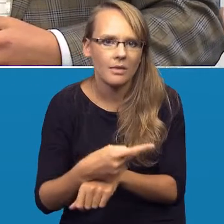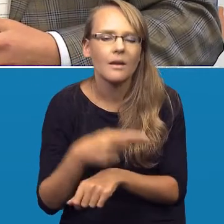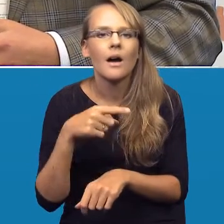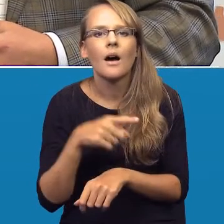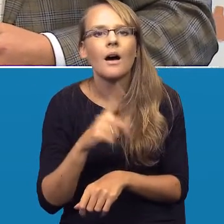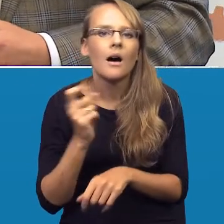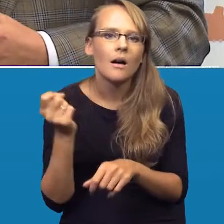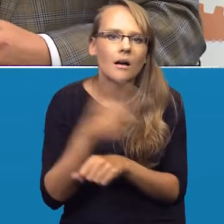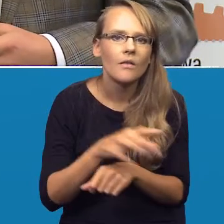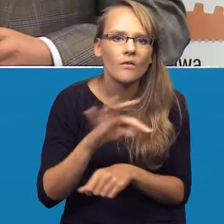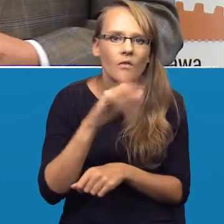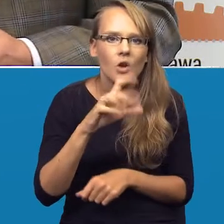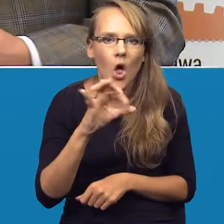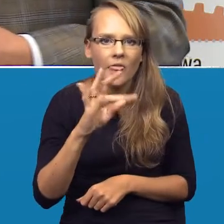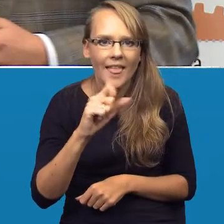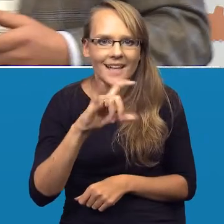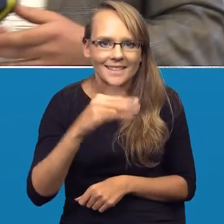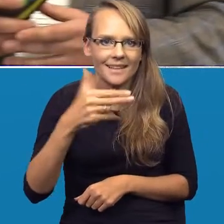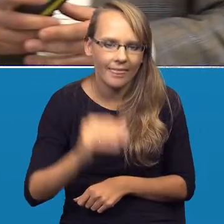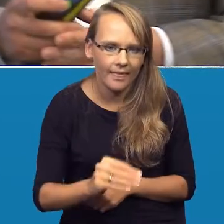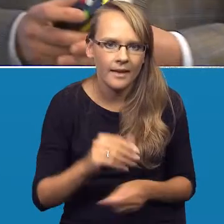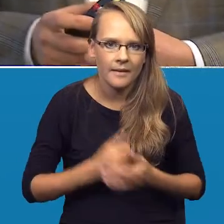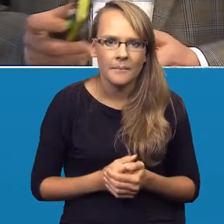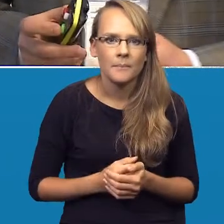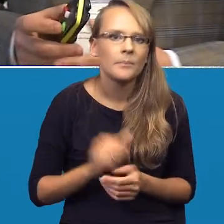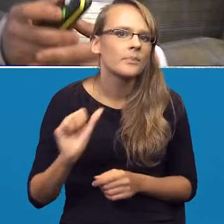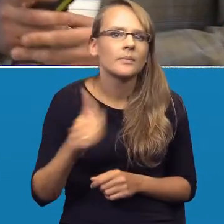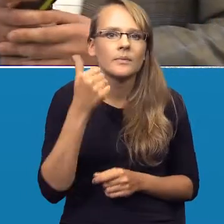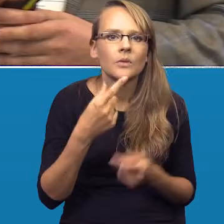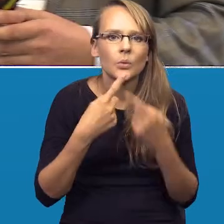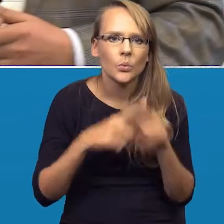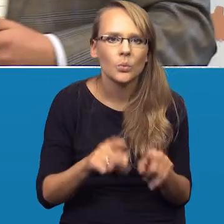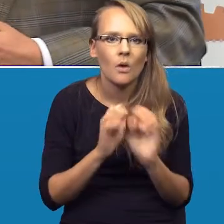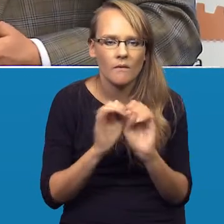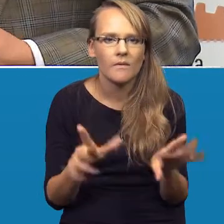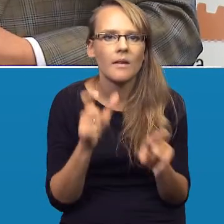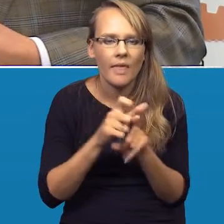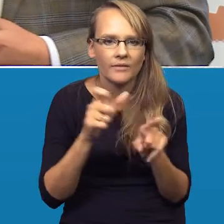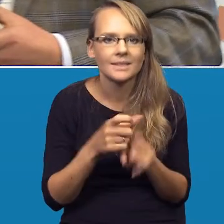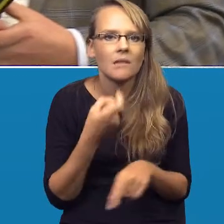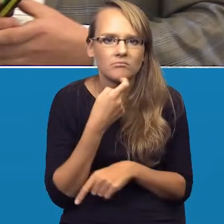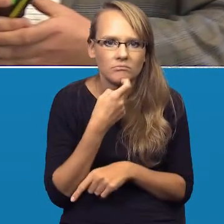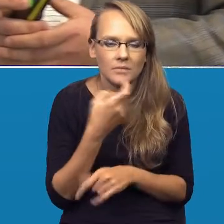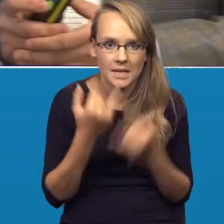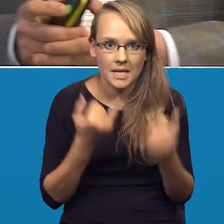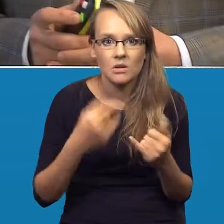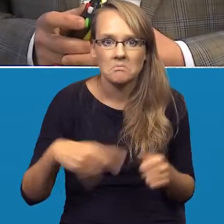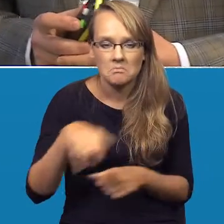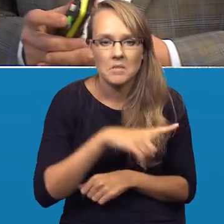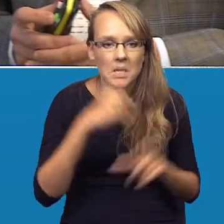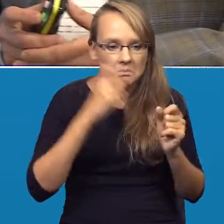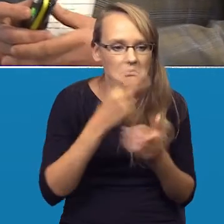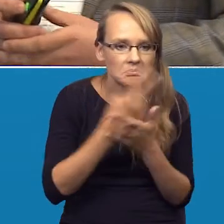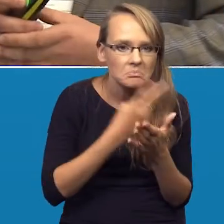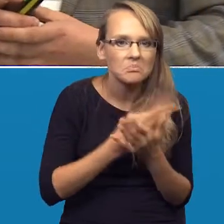odpadów flotacyjnych. I najpierw może taka króciutka definicja, jeżeli zaczęliśmy czytać